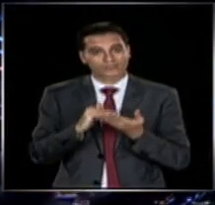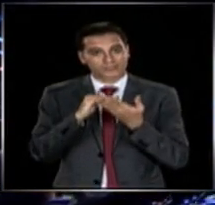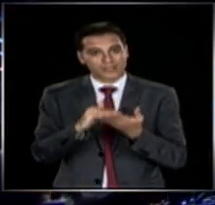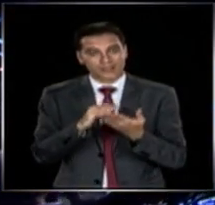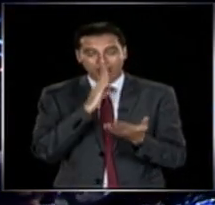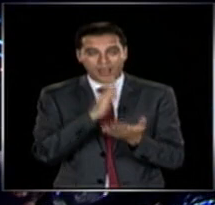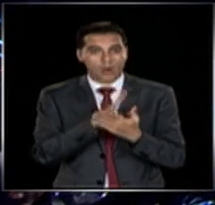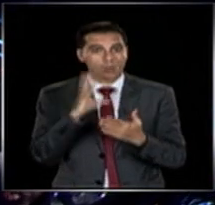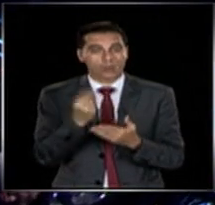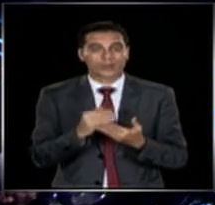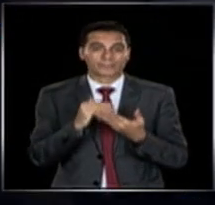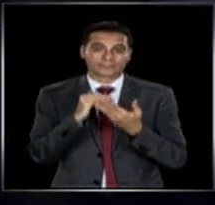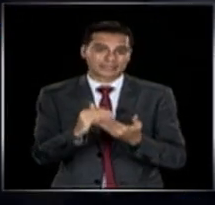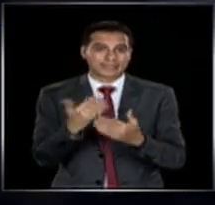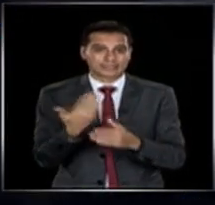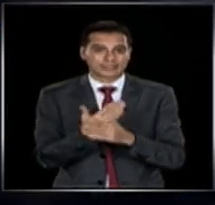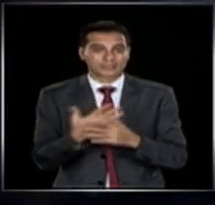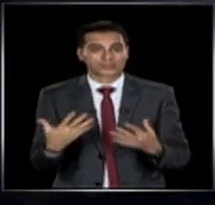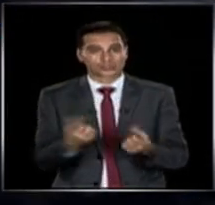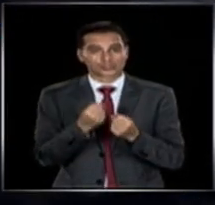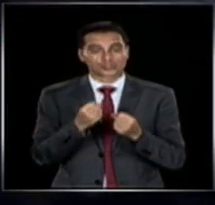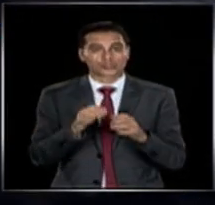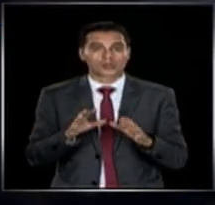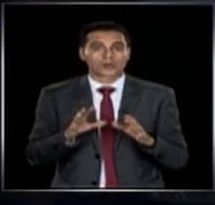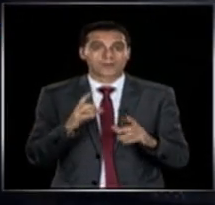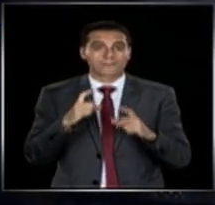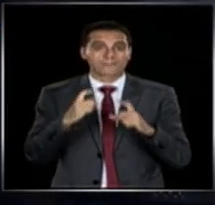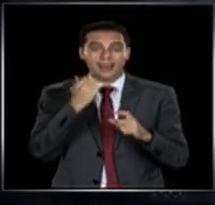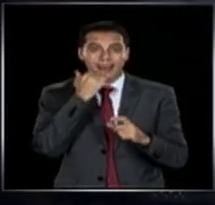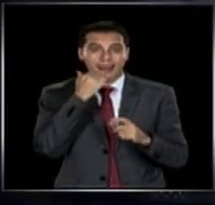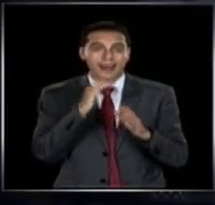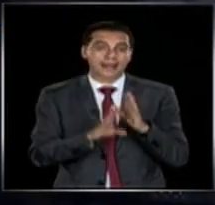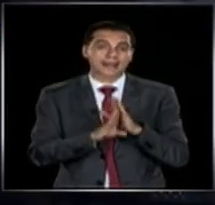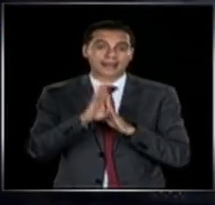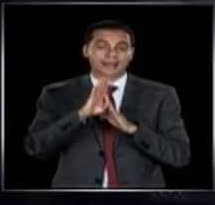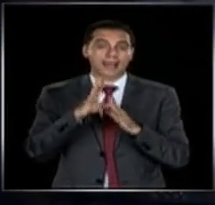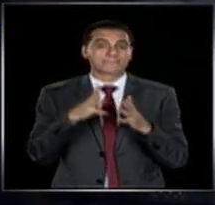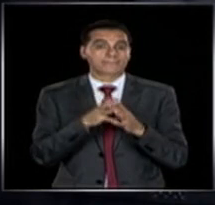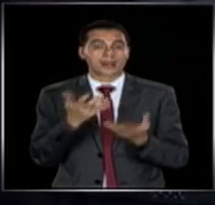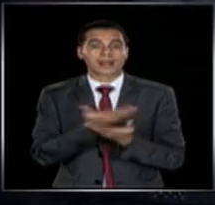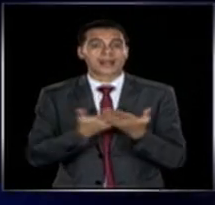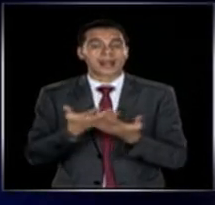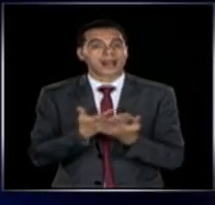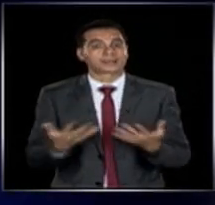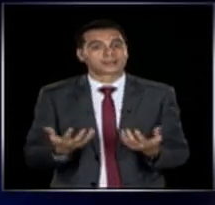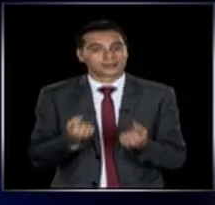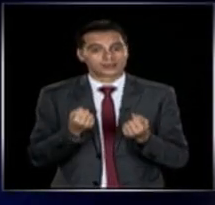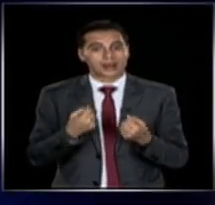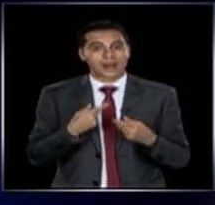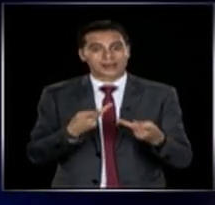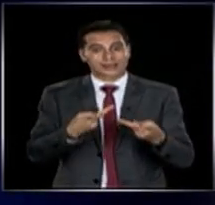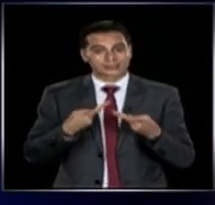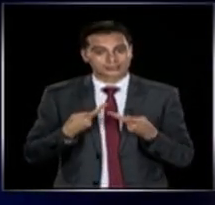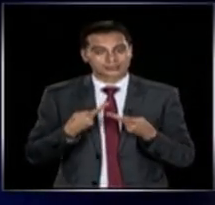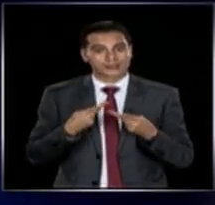بيكمل بعضه علشان المنظومة تنجح ويبقى فيه ريادة، الريادة مسؤولية صح؟ احنا بندعوكم تشرفونا في